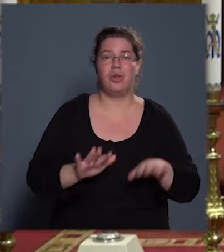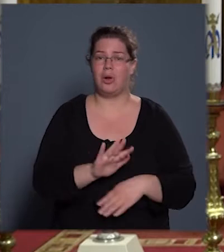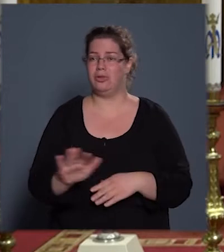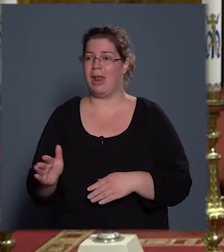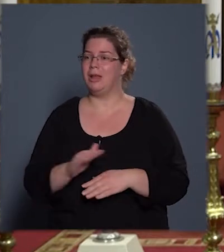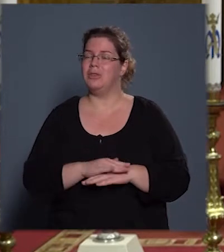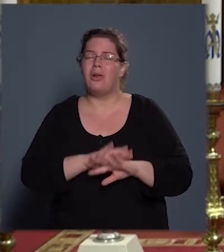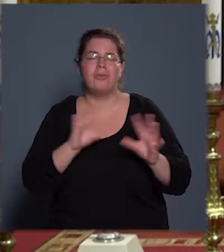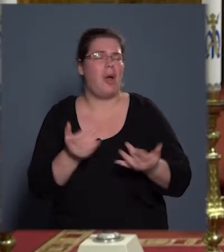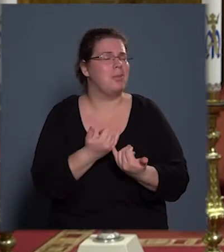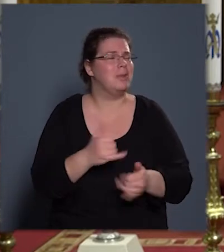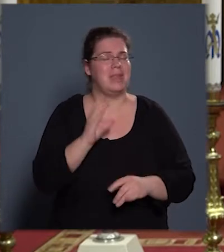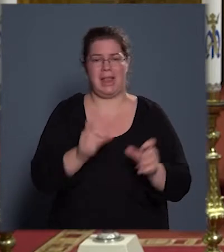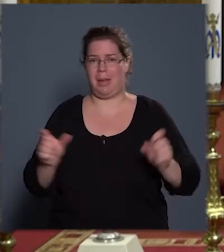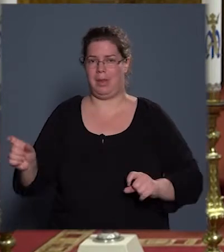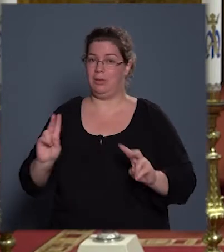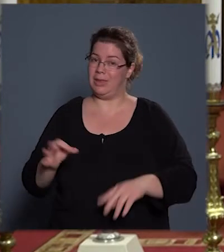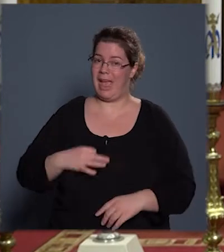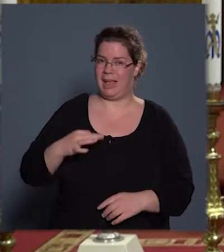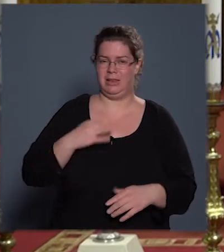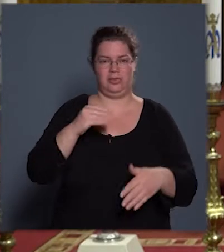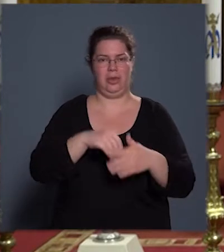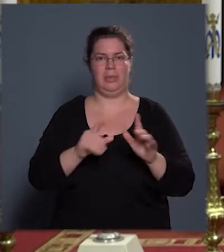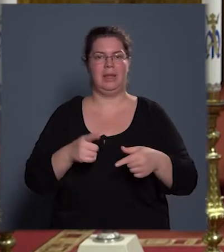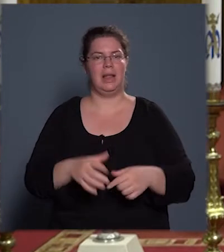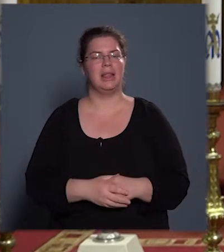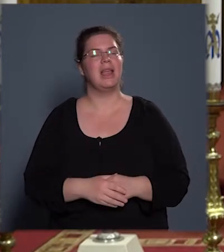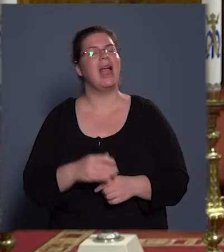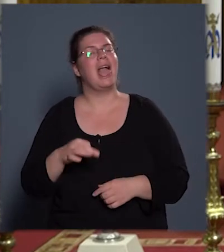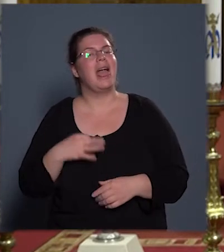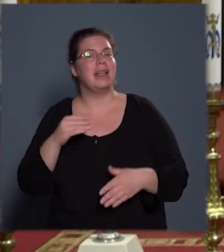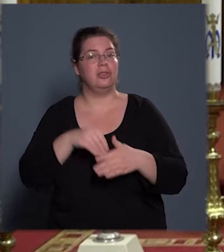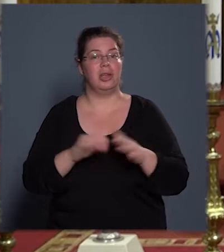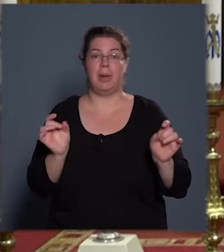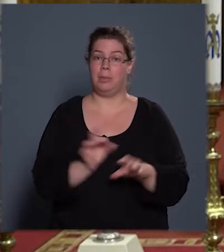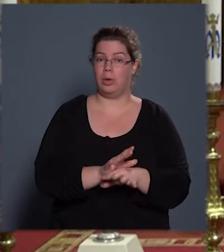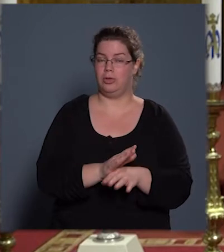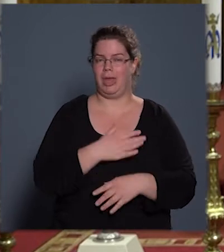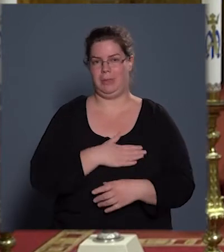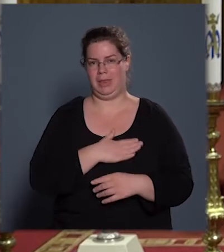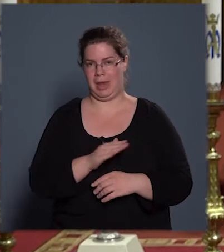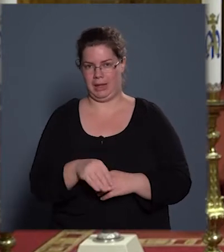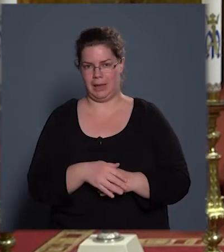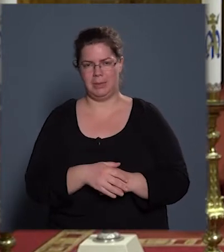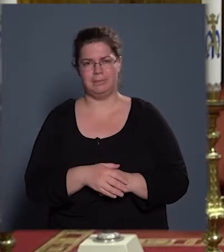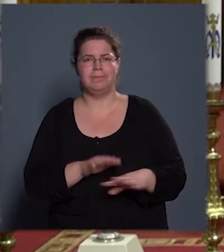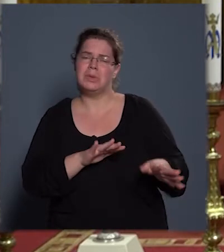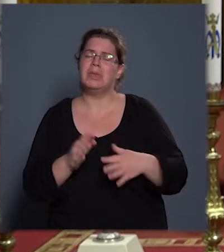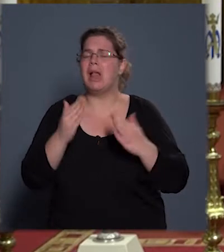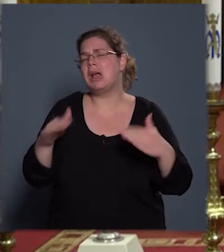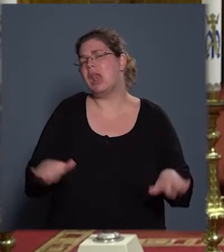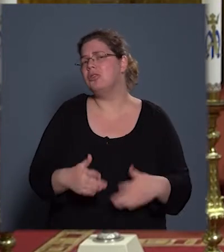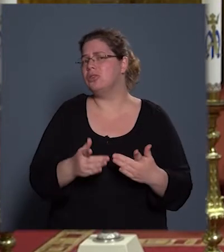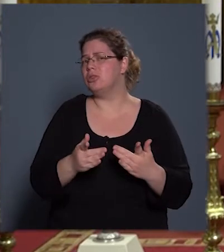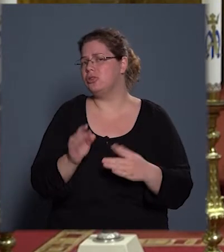egyes emberének, hogy egészségben élhet. Egészségben, boldogságban, szeretetben. Talán a karácsony is jelentheti